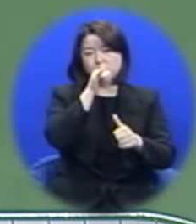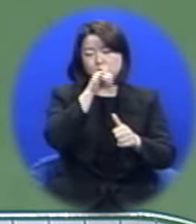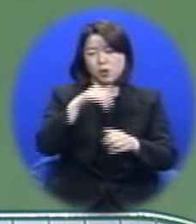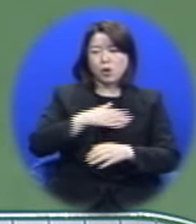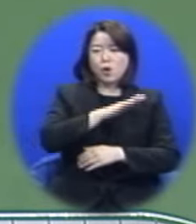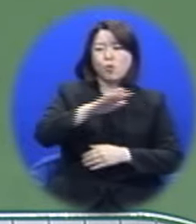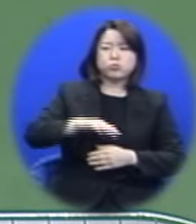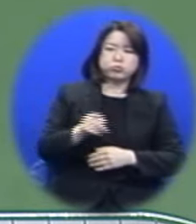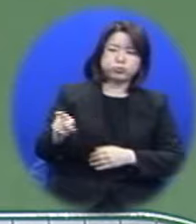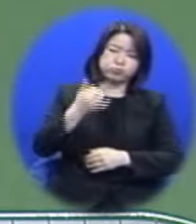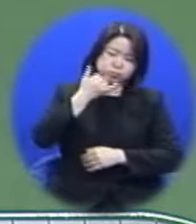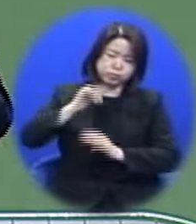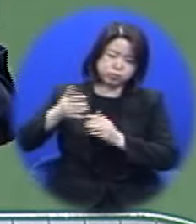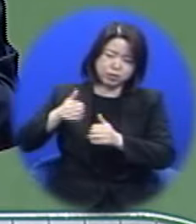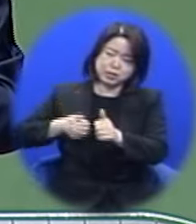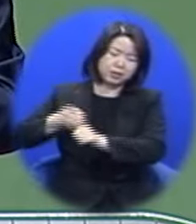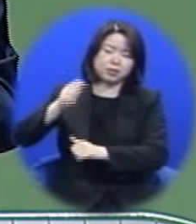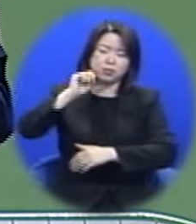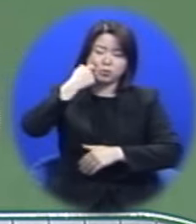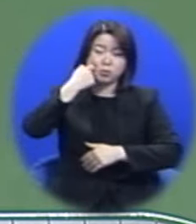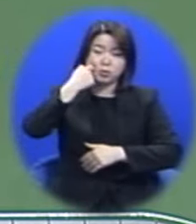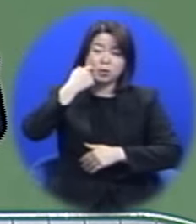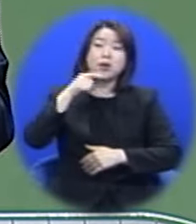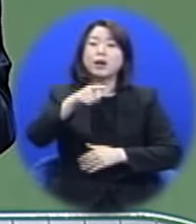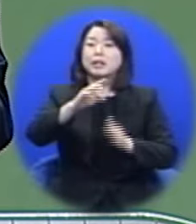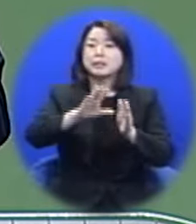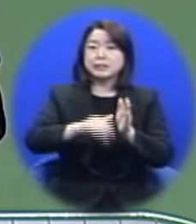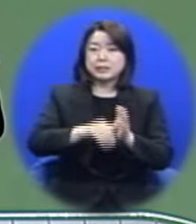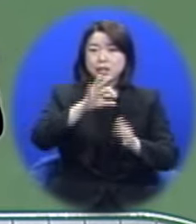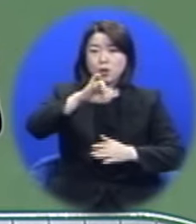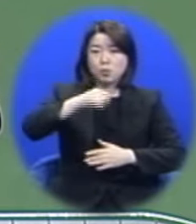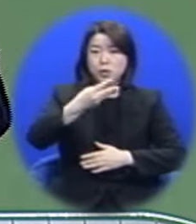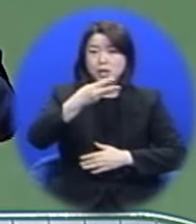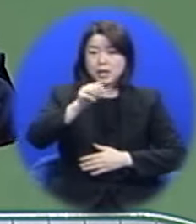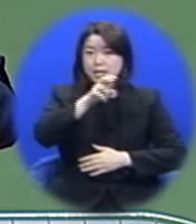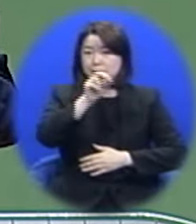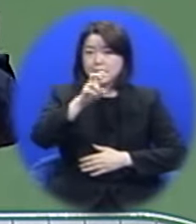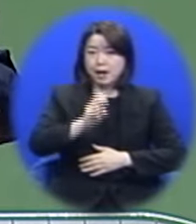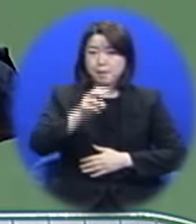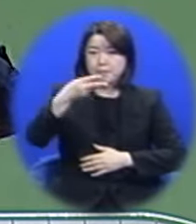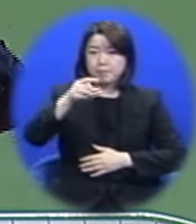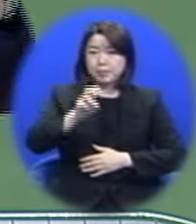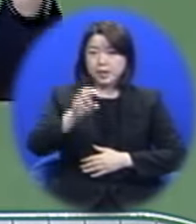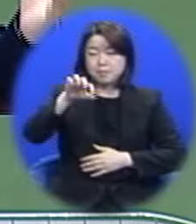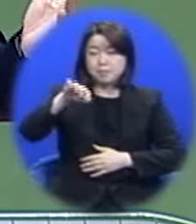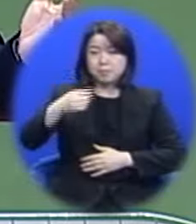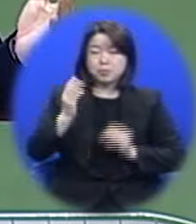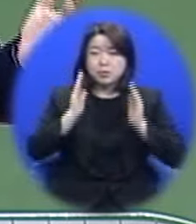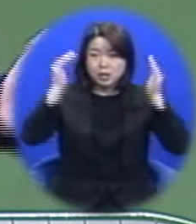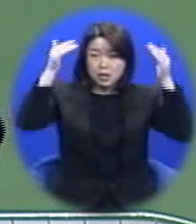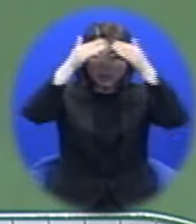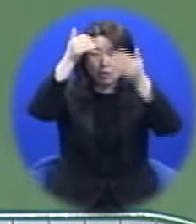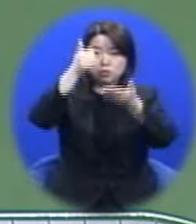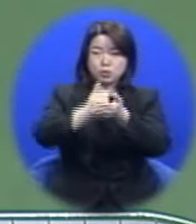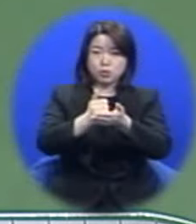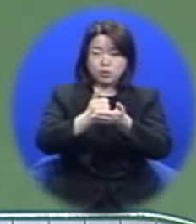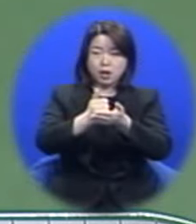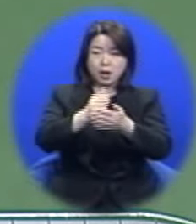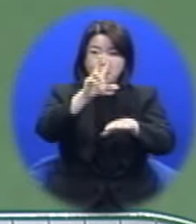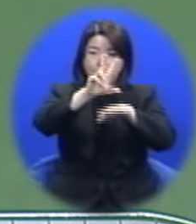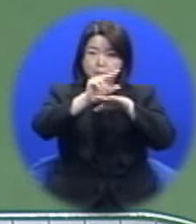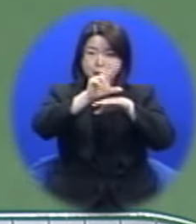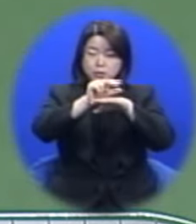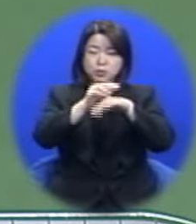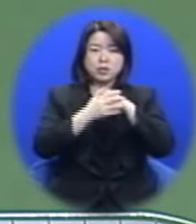없어. 그때 윌리엄 템플 주교가 라디오에서 전 국민을 대상으로 방송 설교를